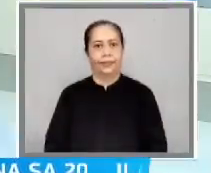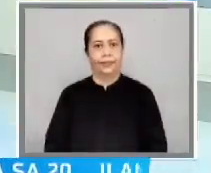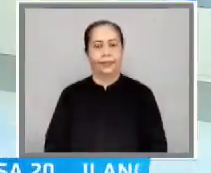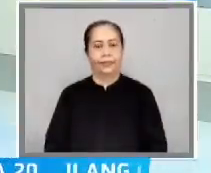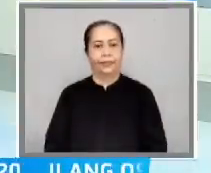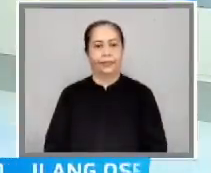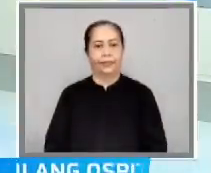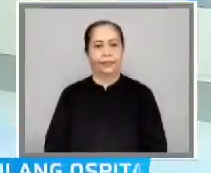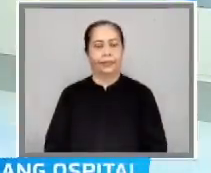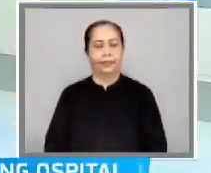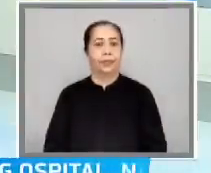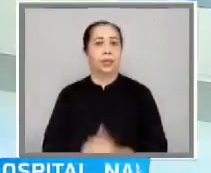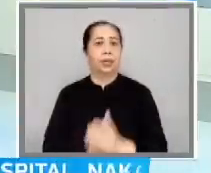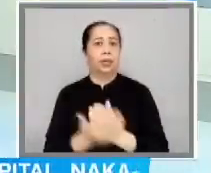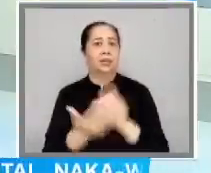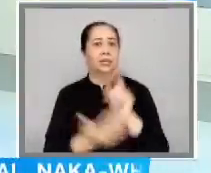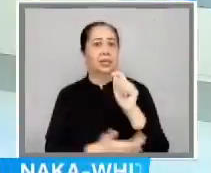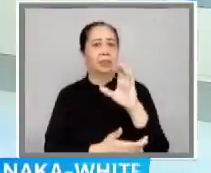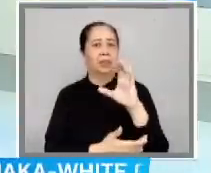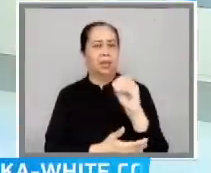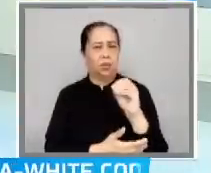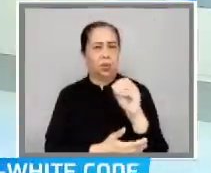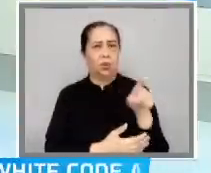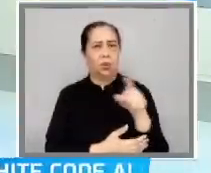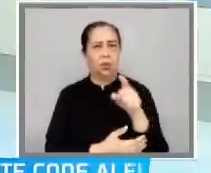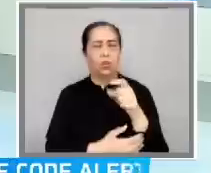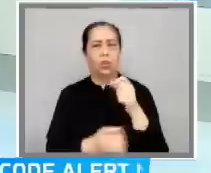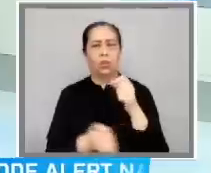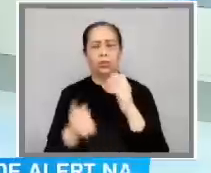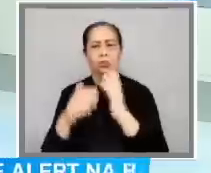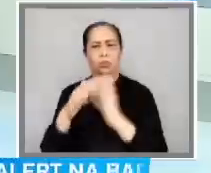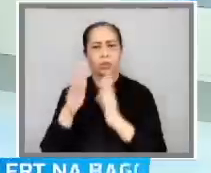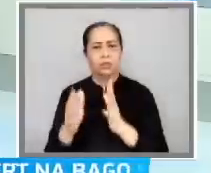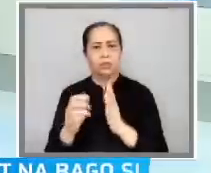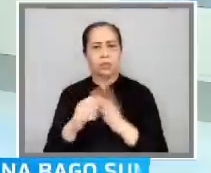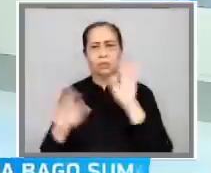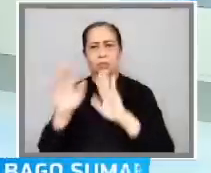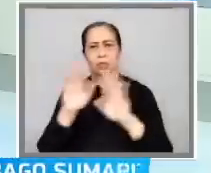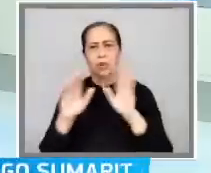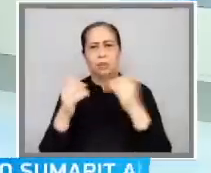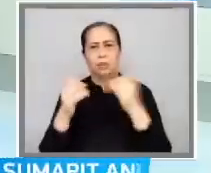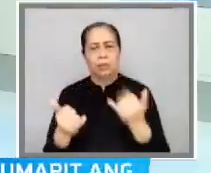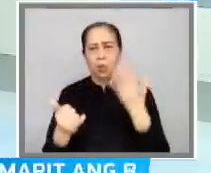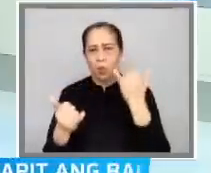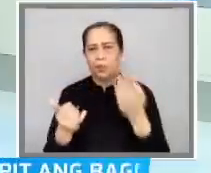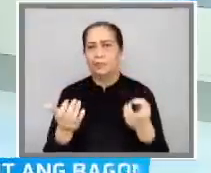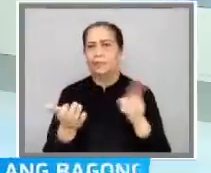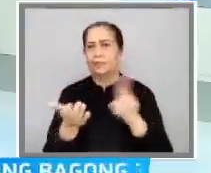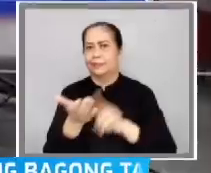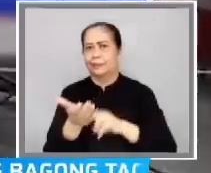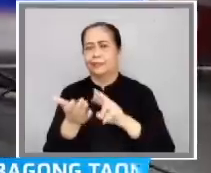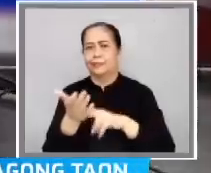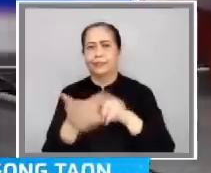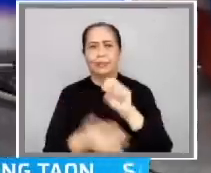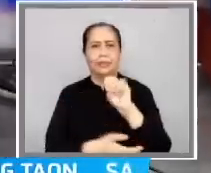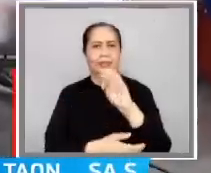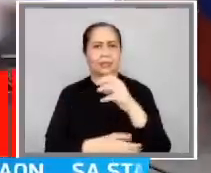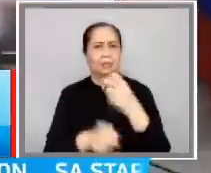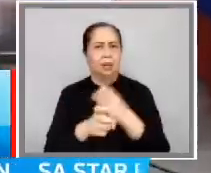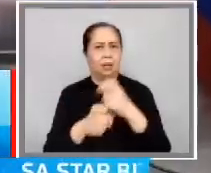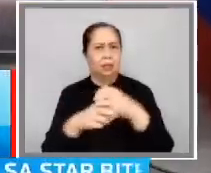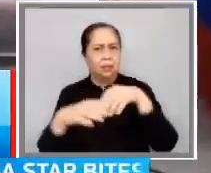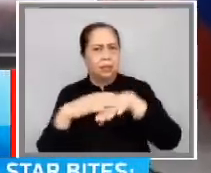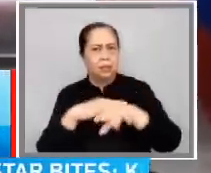Ilang telco subscribers ang nagkaproblema ngayong unang araw ng pagpaparehistro ng SIM. May mga nahirapang pumasok sa